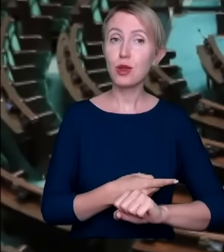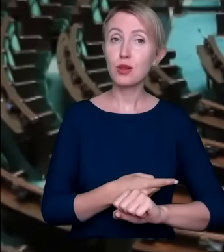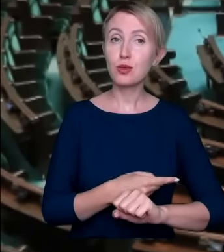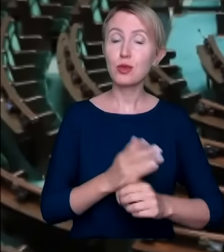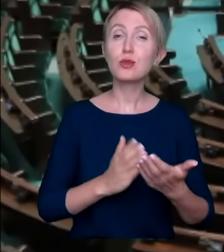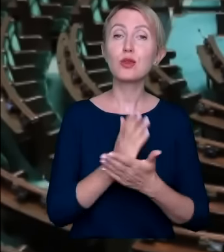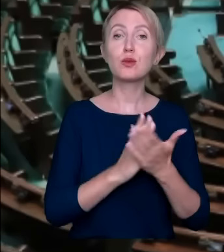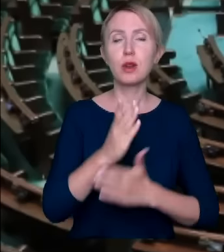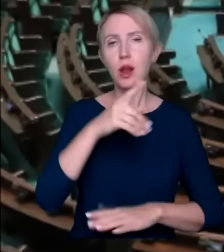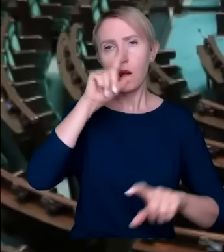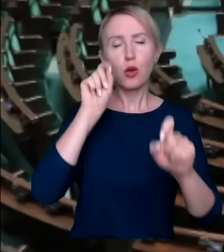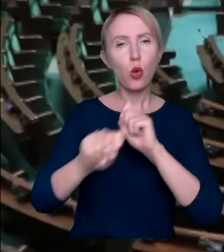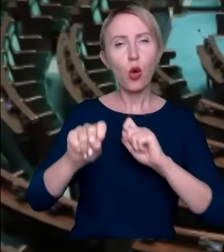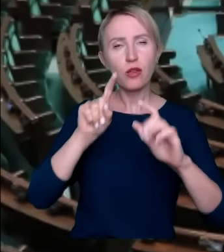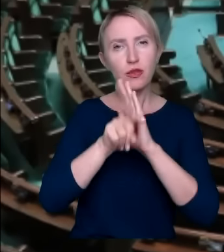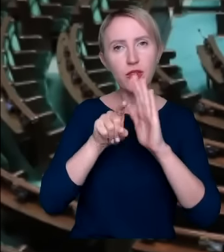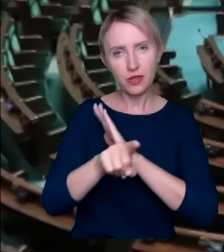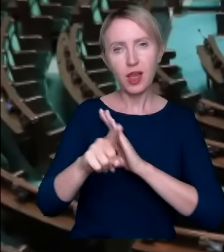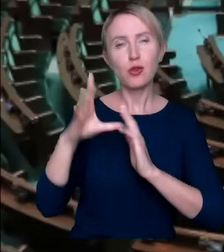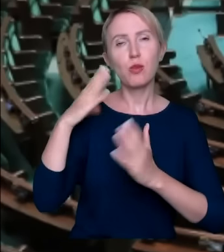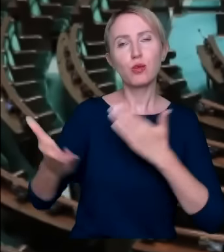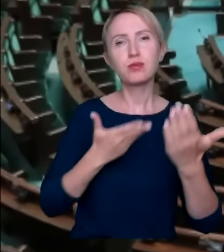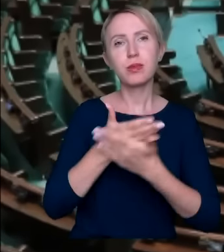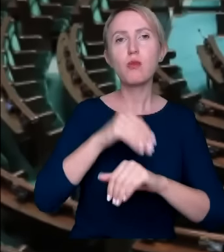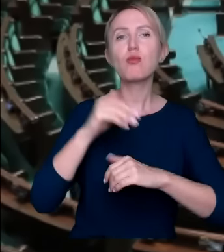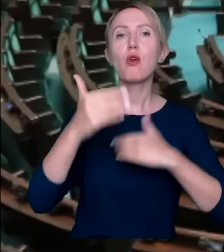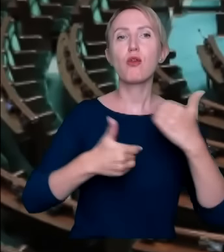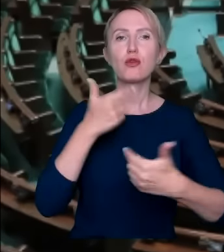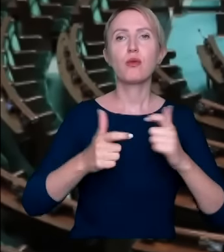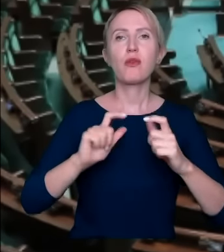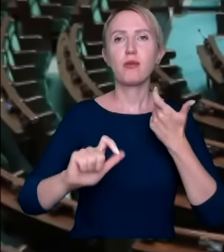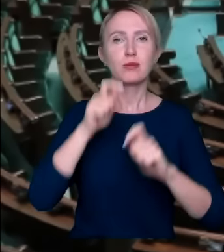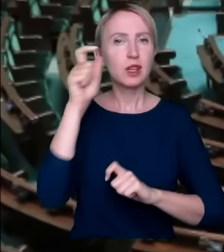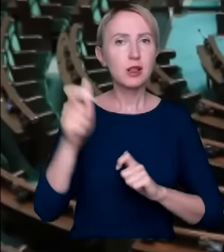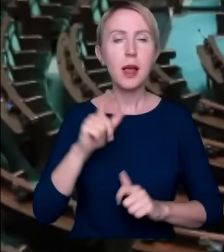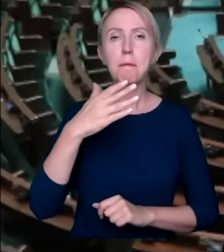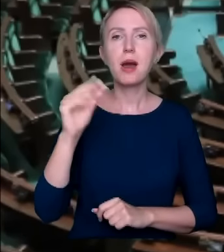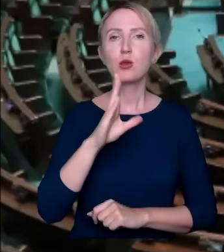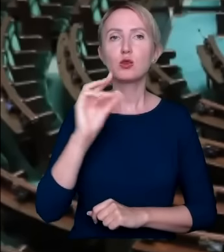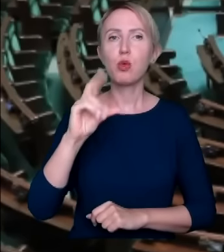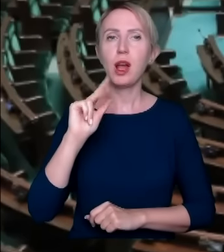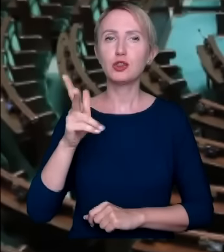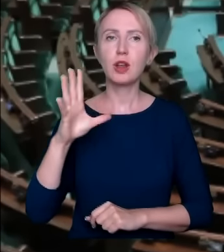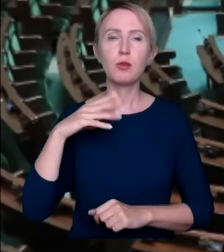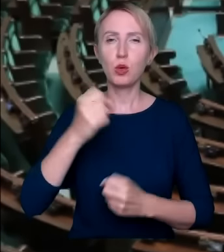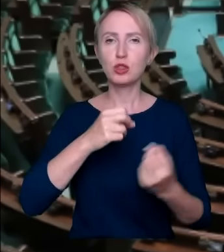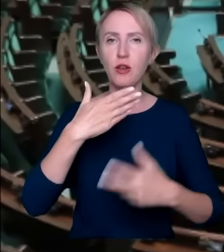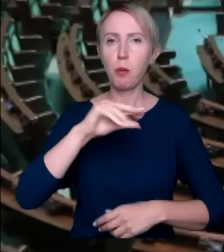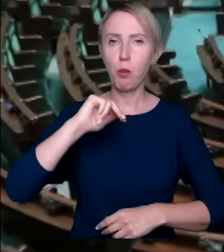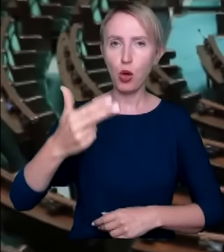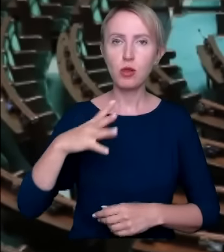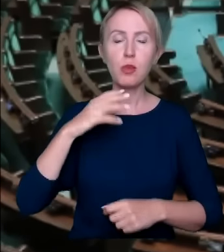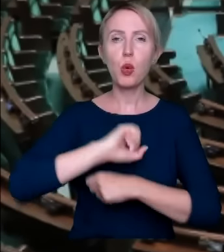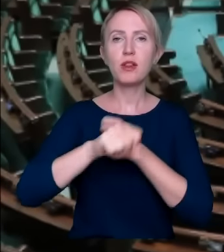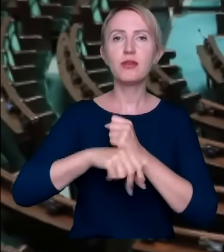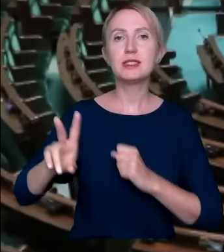kontrwywiadu wojskowego Wpłynęło zawiadomienie o możliwości popełnienia przestępstwa przez Mariusza błaszczaka byłego szefa monu byłego